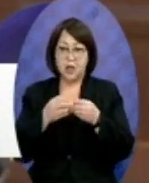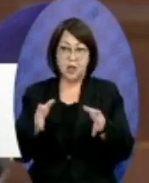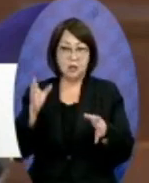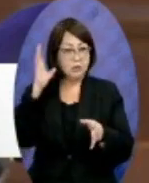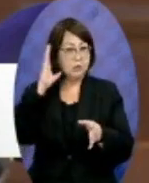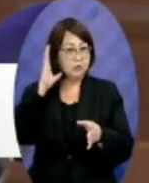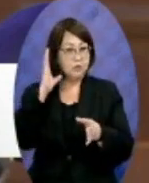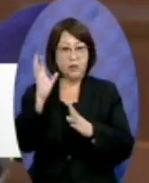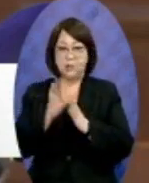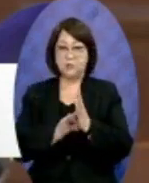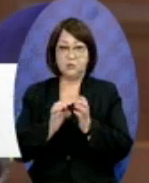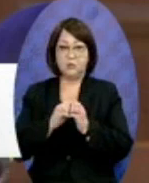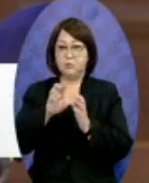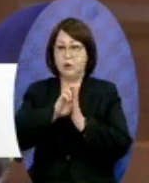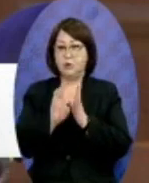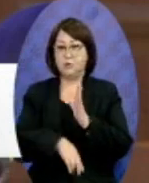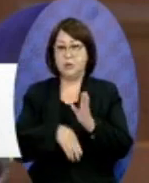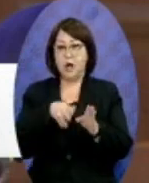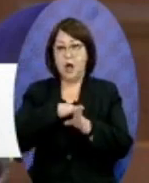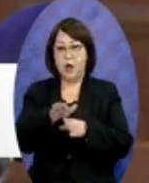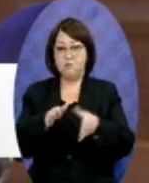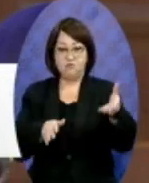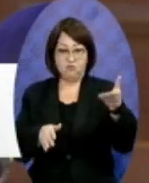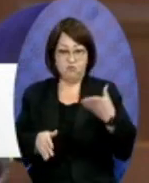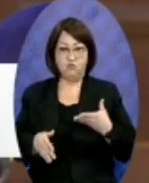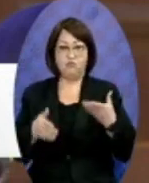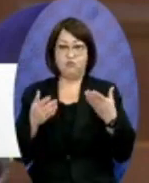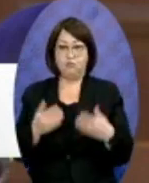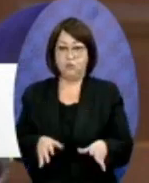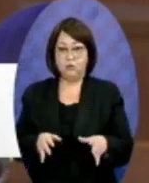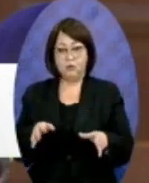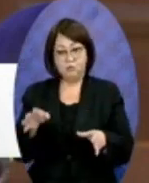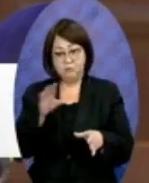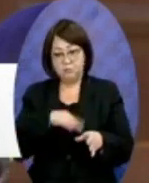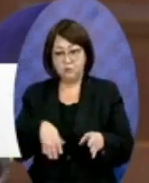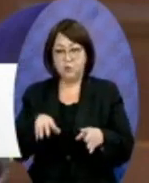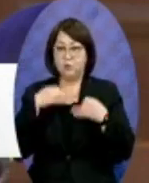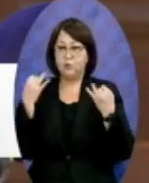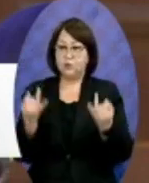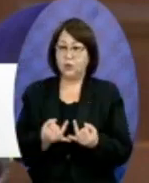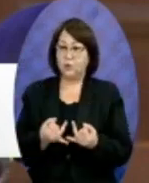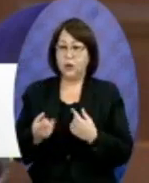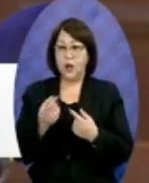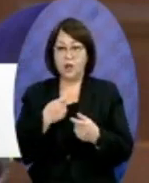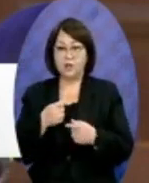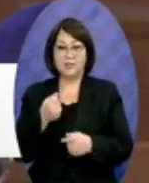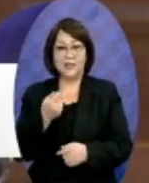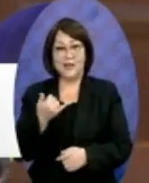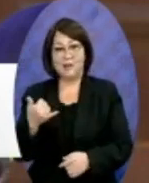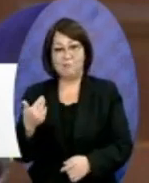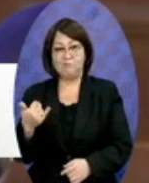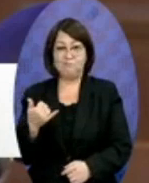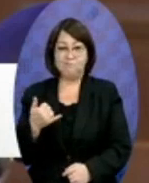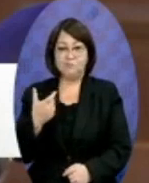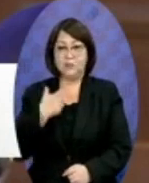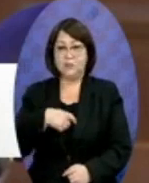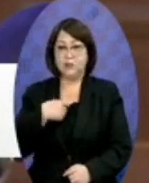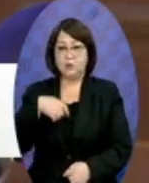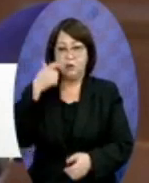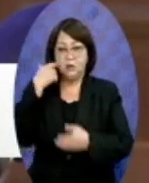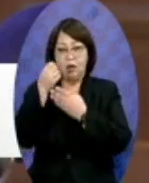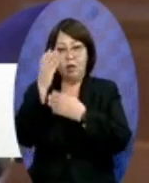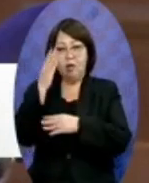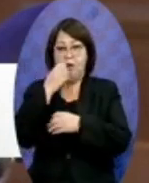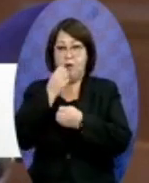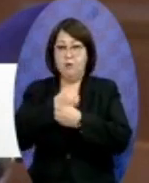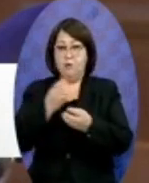ийм боломж байхгүй гэсэн юм бичиг гэсэн. За өнөөдөр ч бас энэ талаар бол сая улсын хурлын чуулган дээр хэд хэдэн гишүүд гомын санал гаргахтаа бол ярьжээ. Би бол